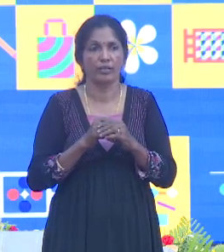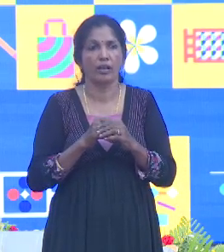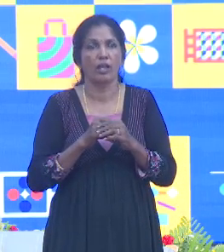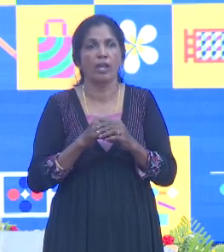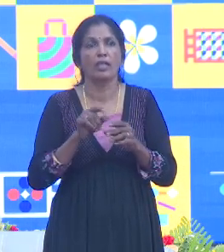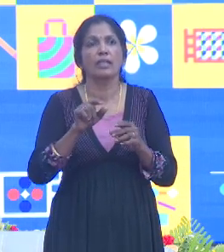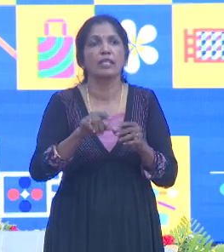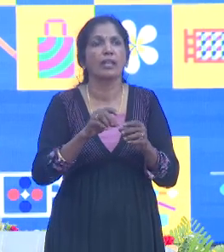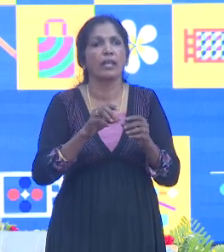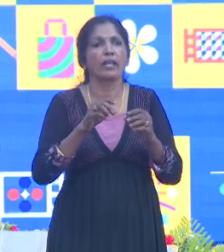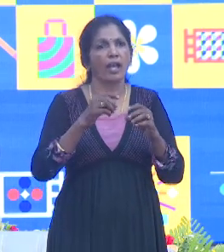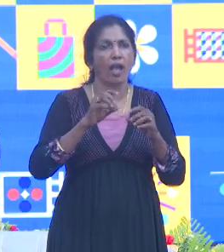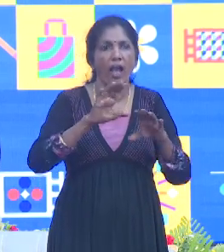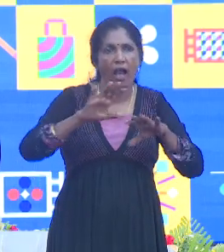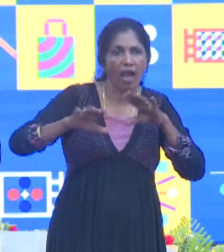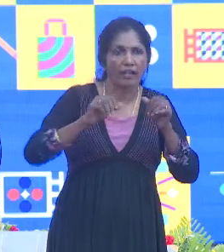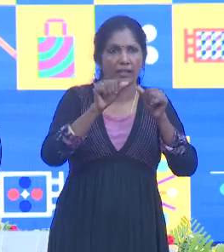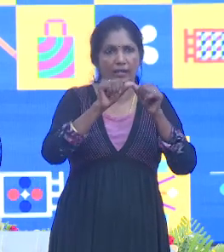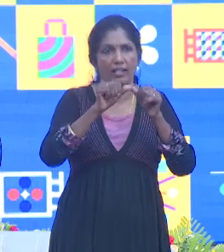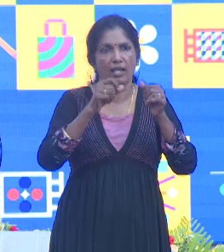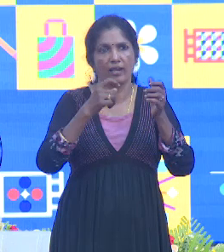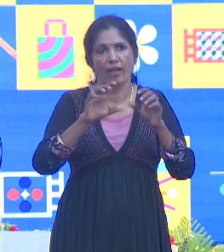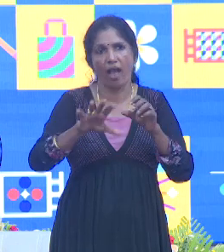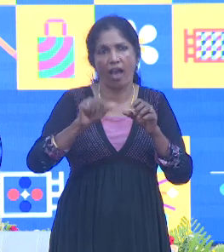ഭരണഘടനയുടെ ആർട്ടിക്കിൾ 201 അനുസരിച്ച്